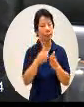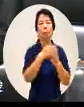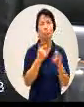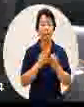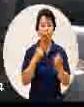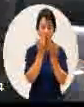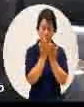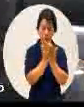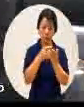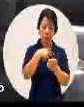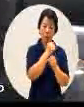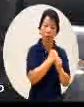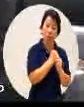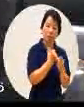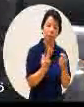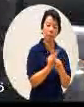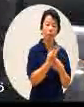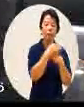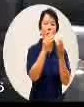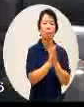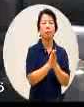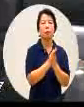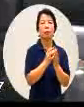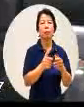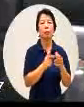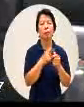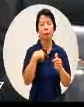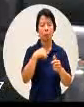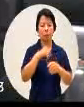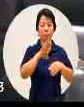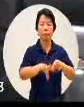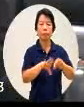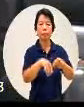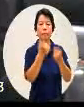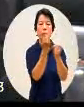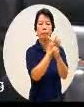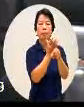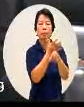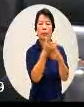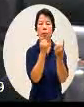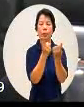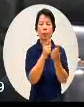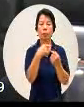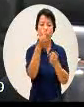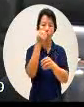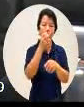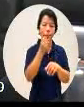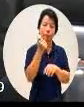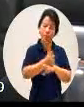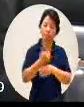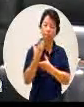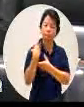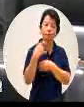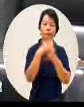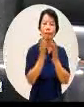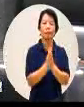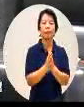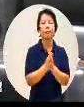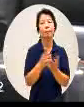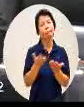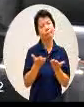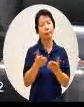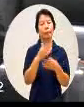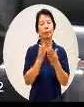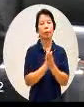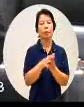就業都蠻順利的我的心態可能在南部或在北部發展都差不多所以那時候因緣際會就